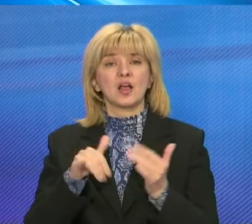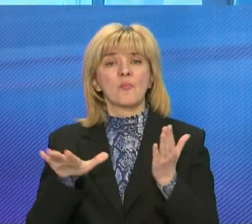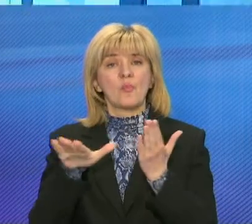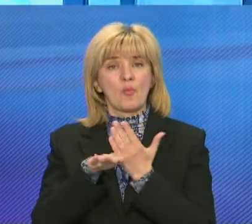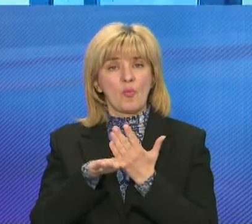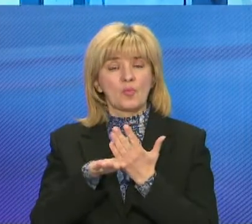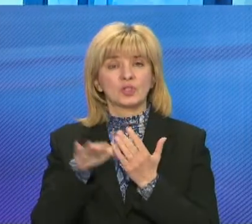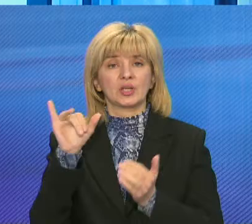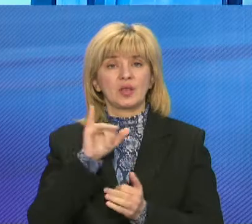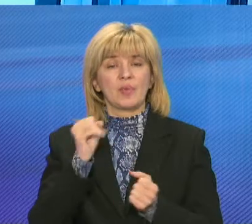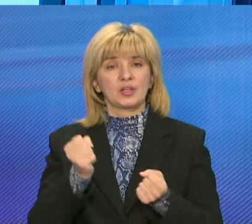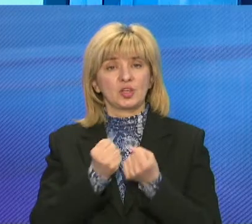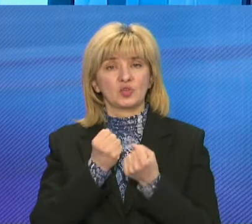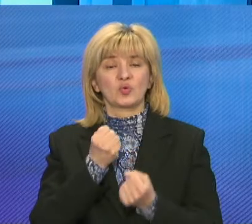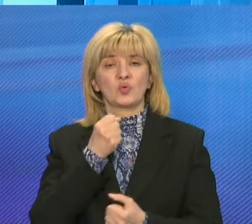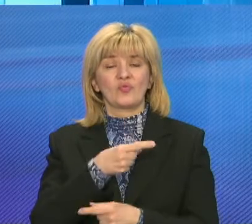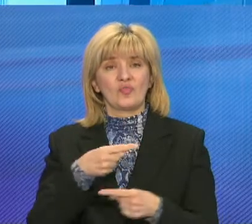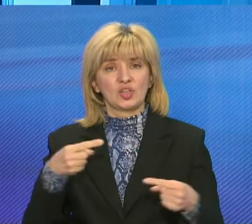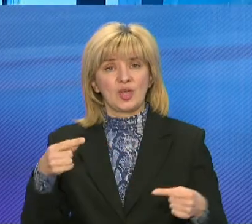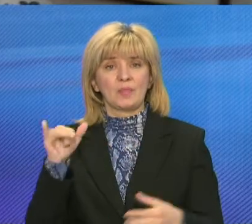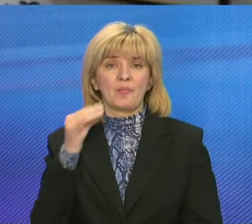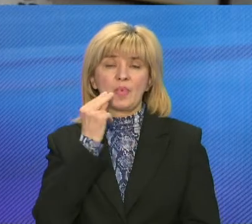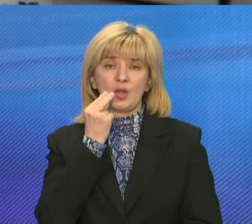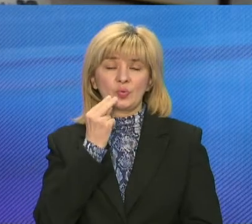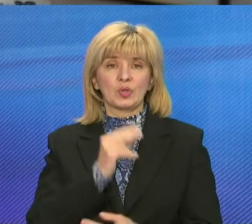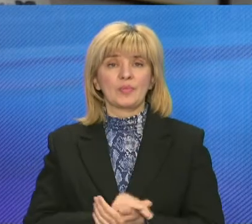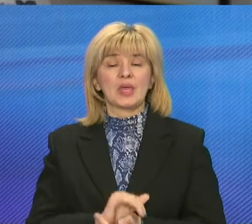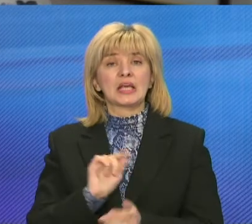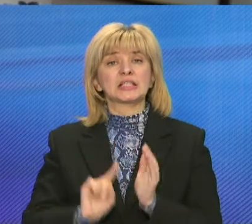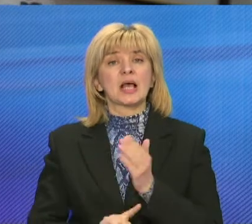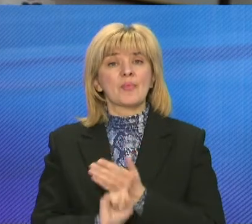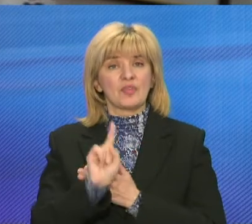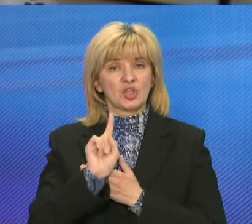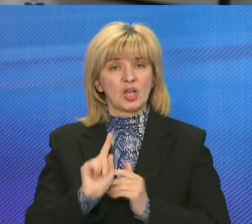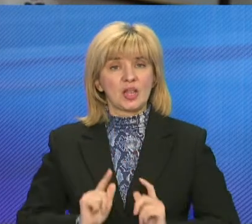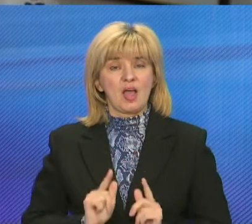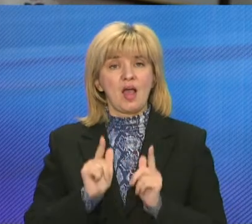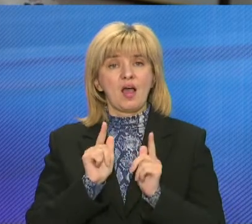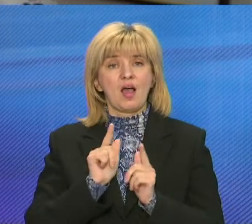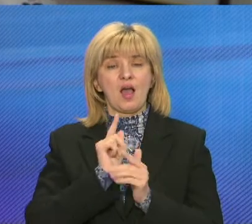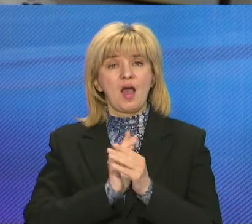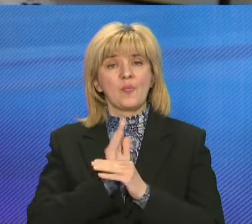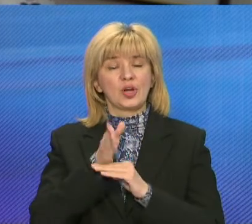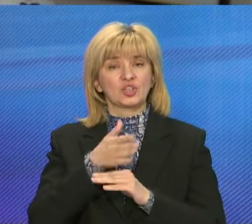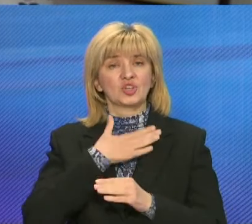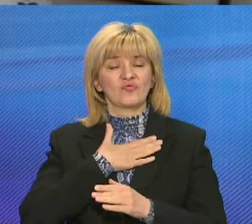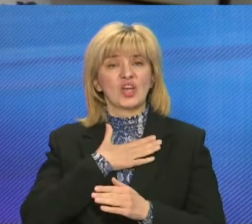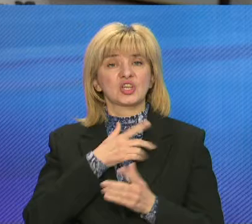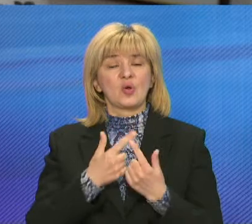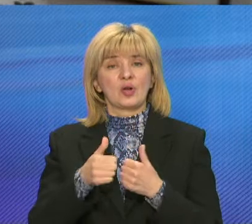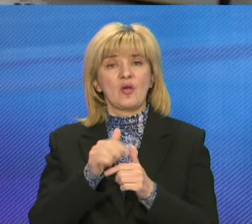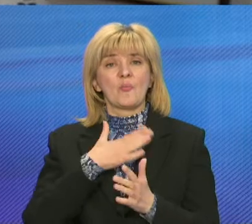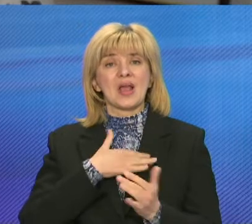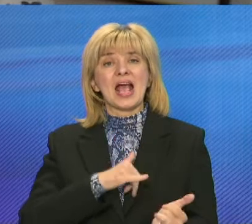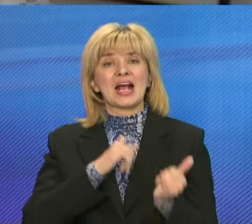ліку рэчамі і прадуктамі. С самого начала обращения в нашу организацию мы оказываем мигрантам